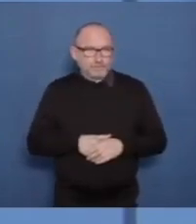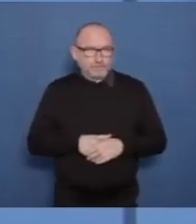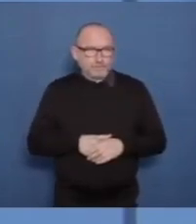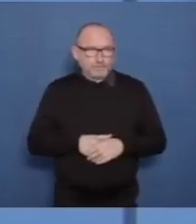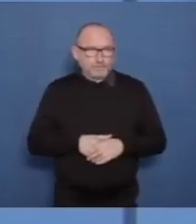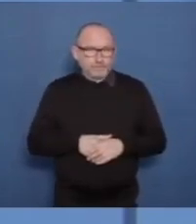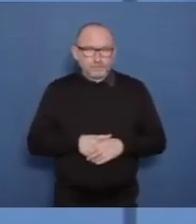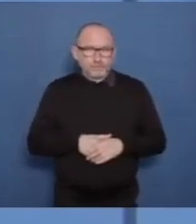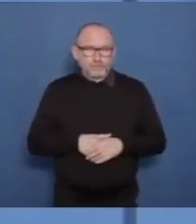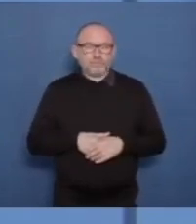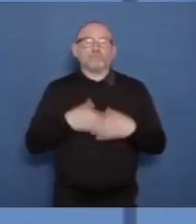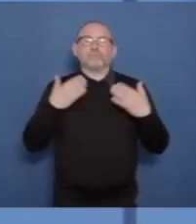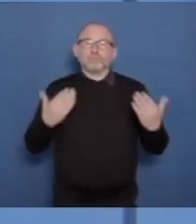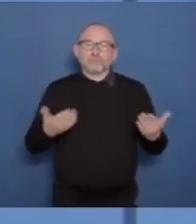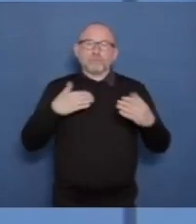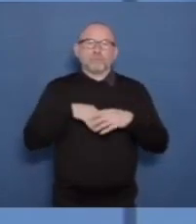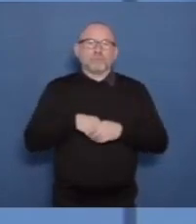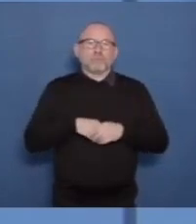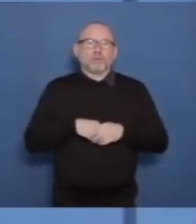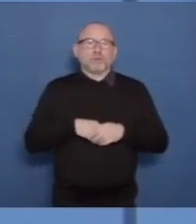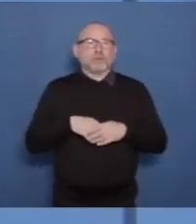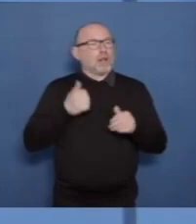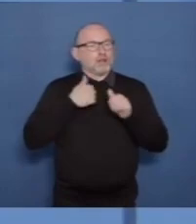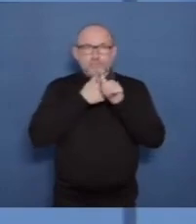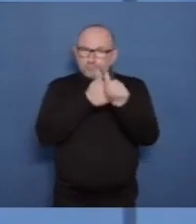zum Divi-Register, die